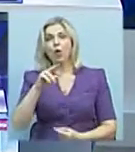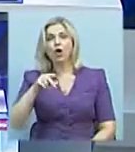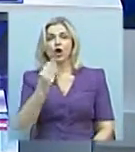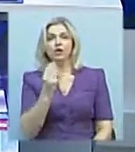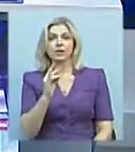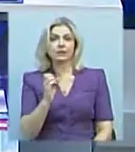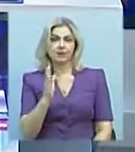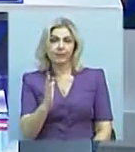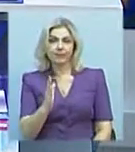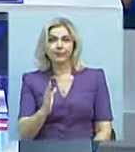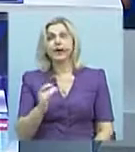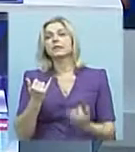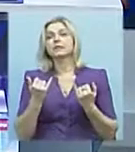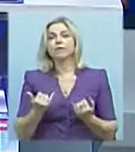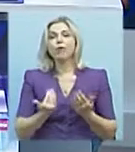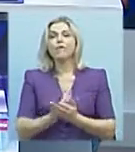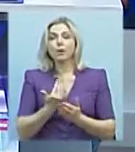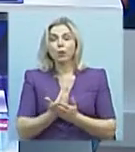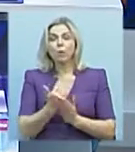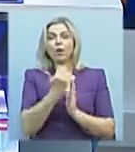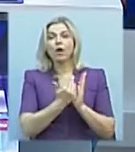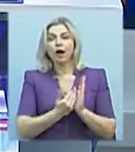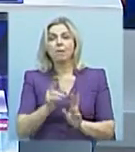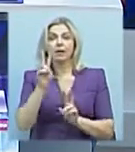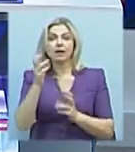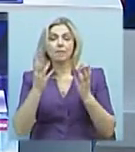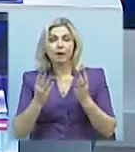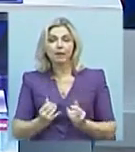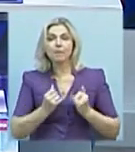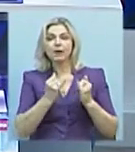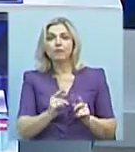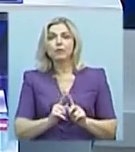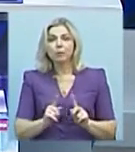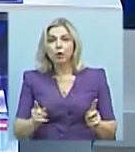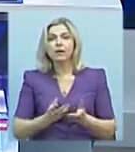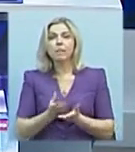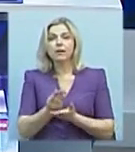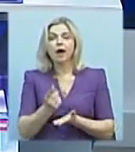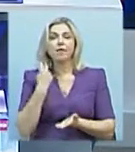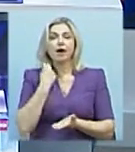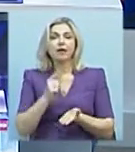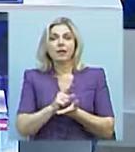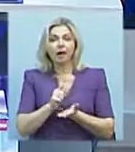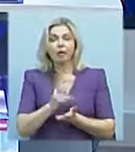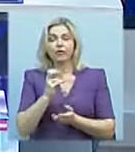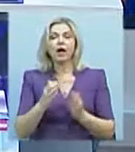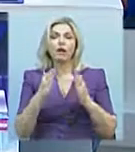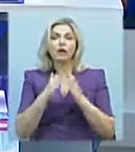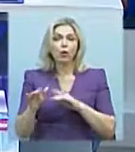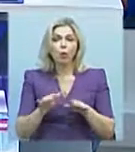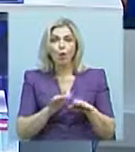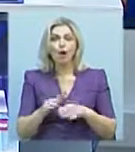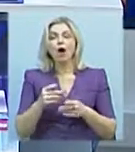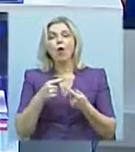Ольшанця. І сьогоднішній випуск програми «Тема дня» присвячений особливостям сплати податку на нерухоме майно, відмінного